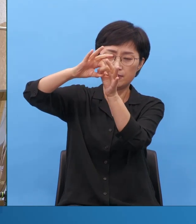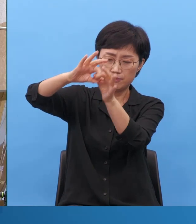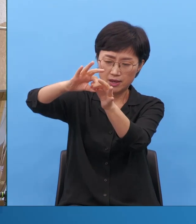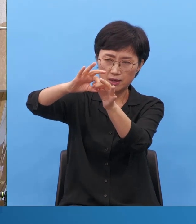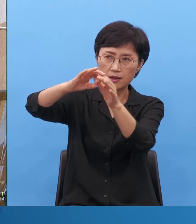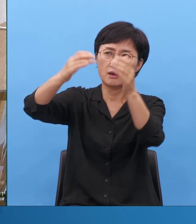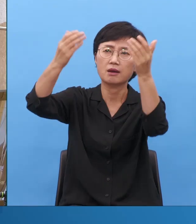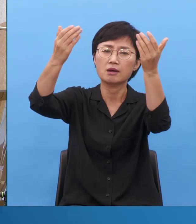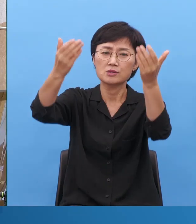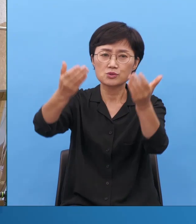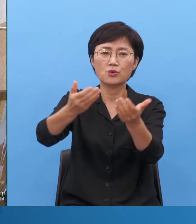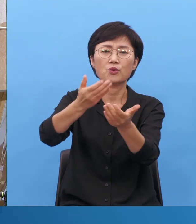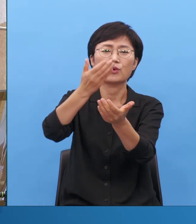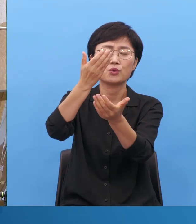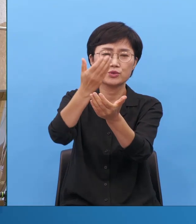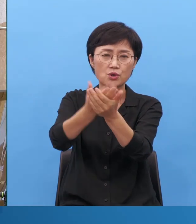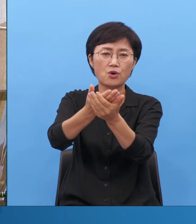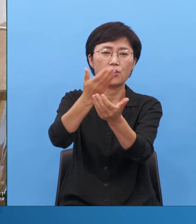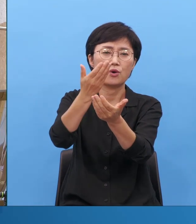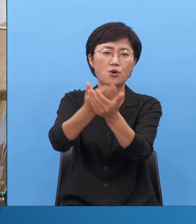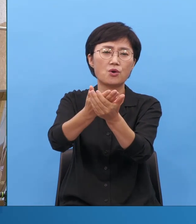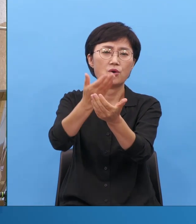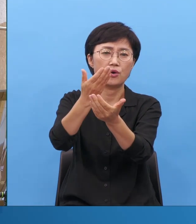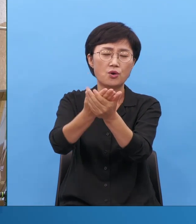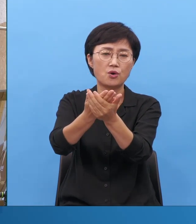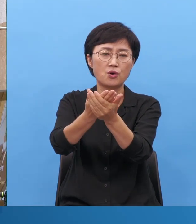나를 굳게